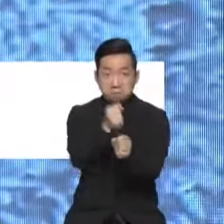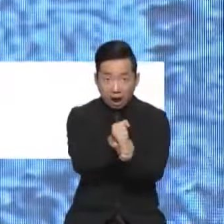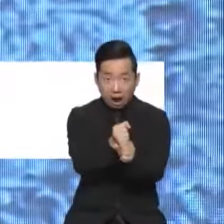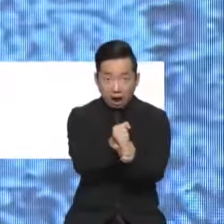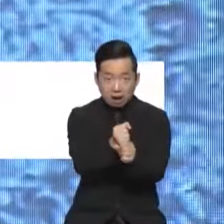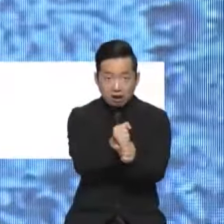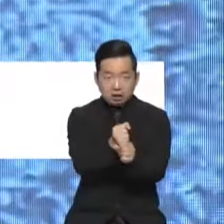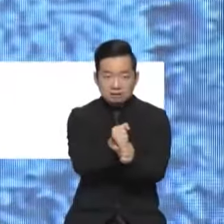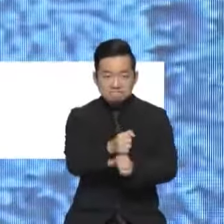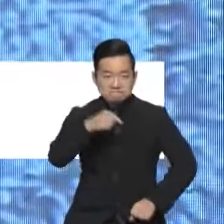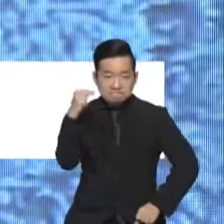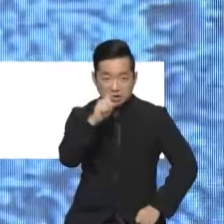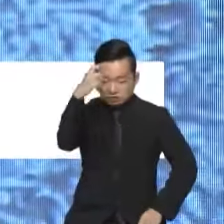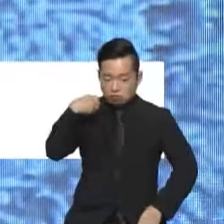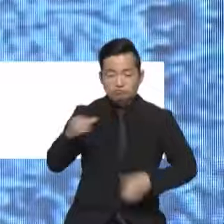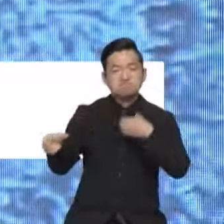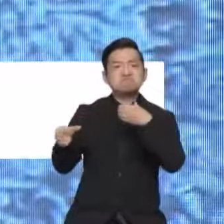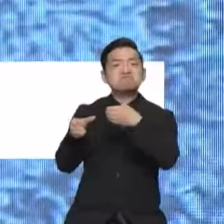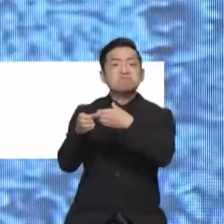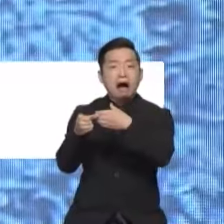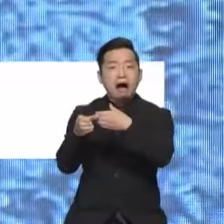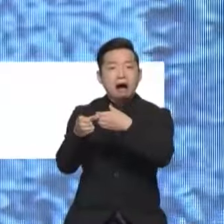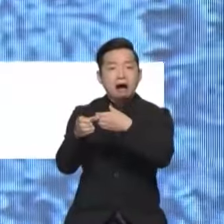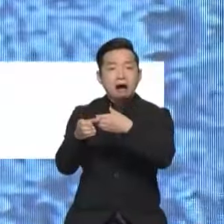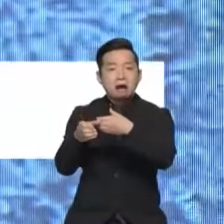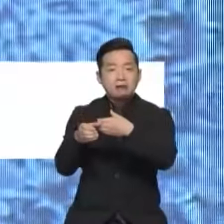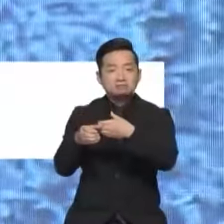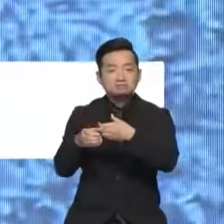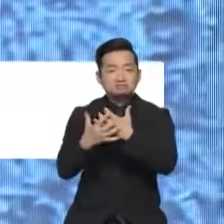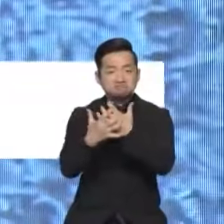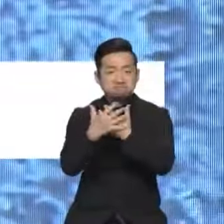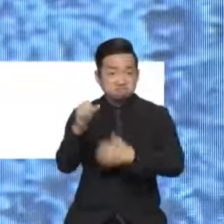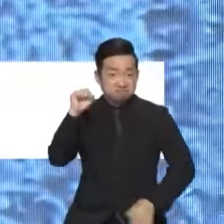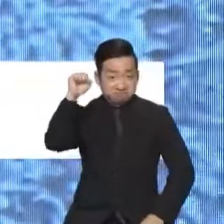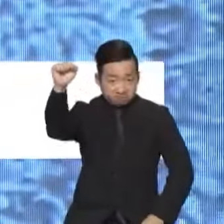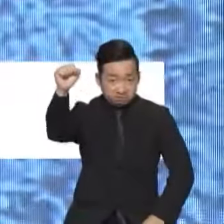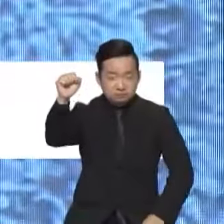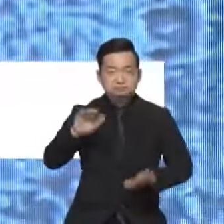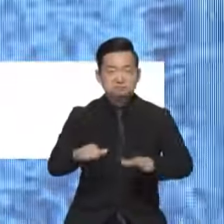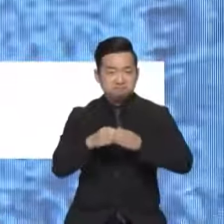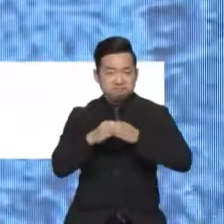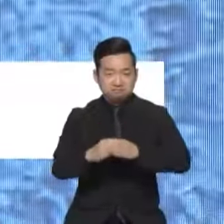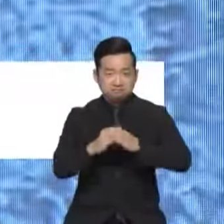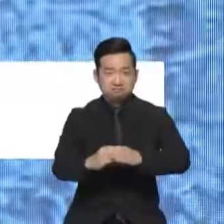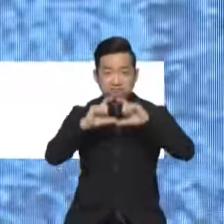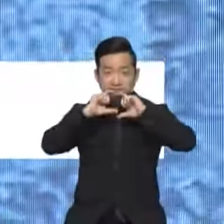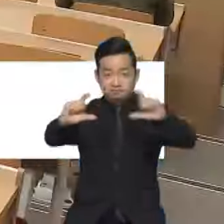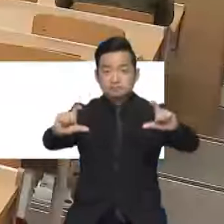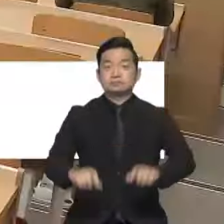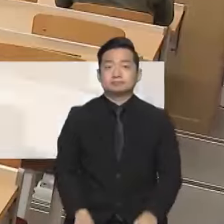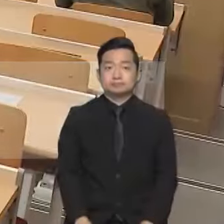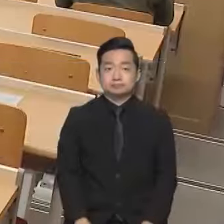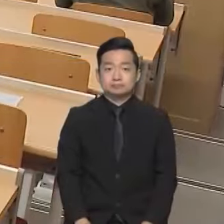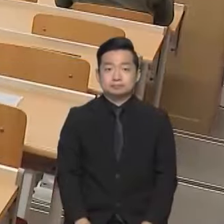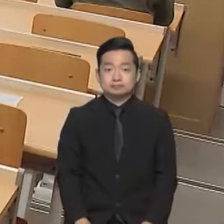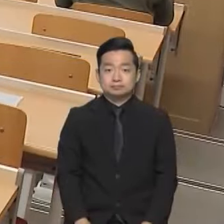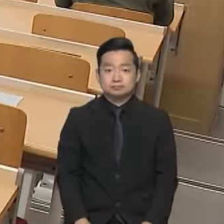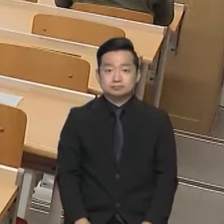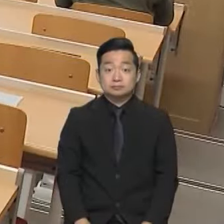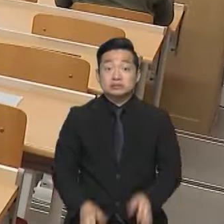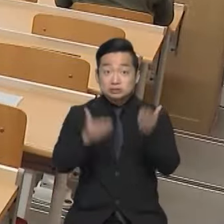강력한 대정부 투쟁을 벌여나갈 것을 엄숙히 선언한다.